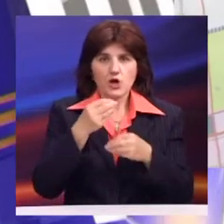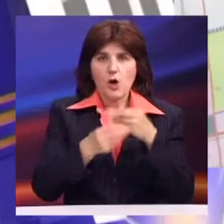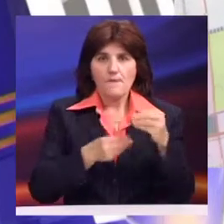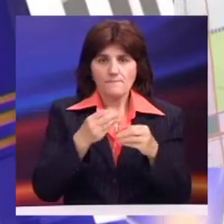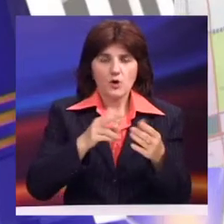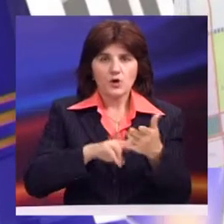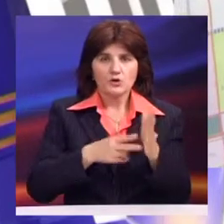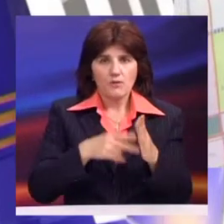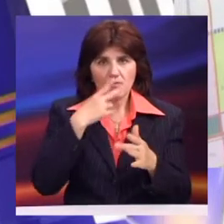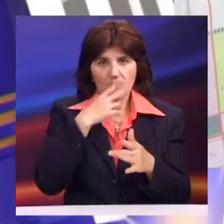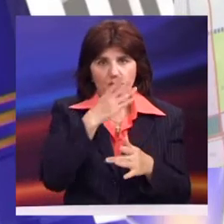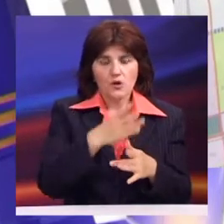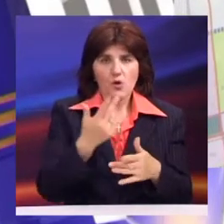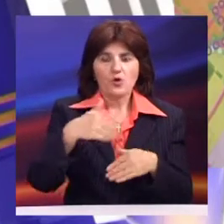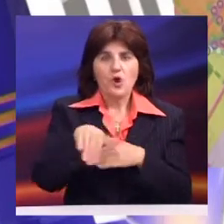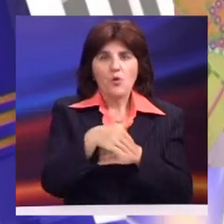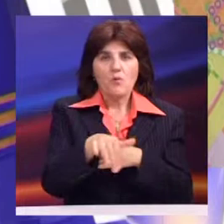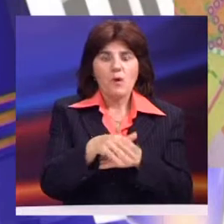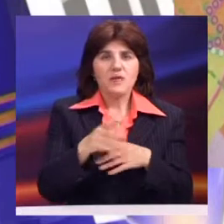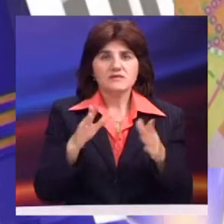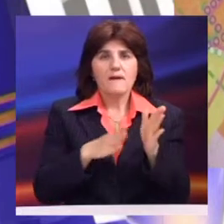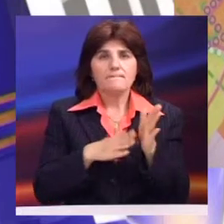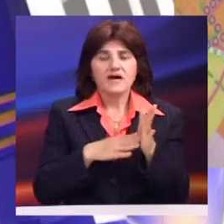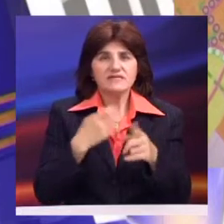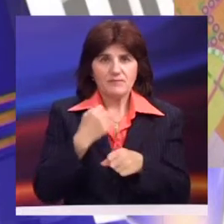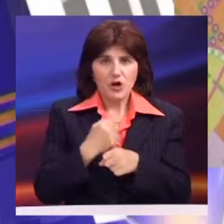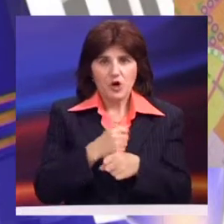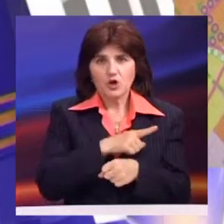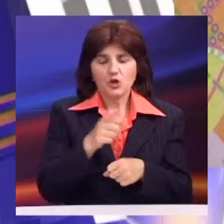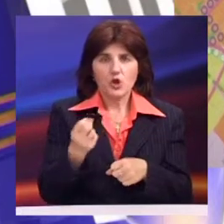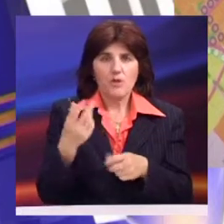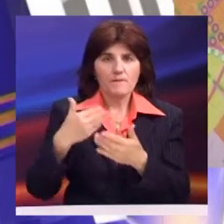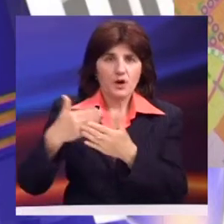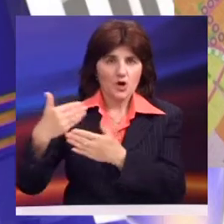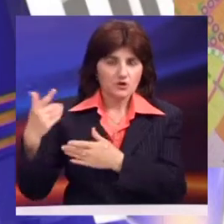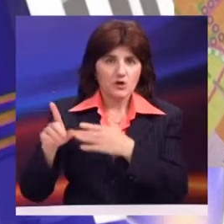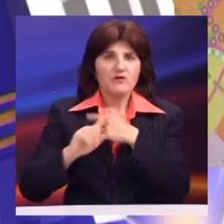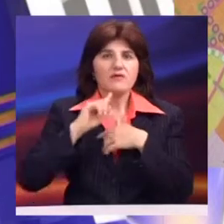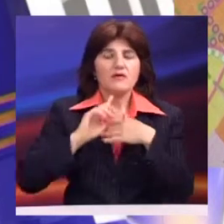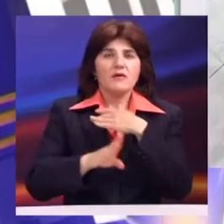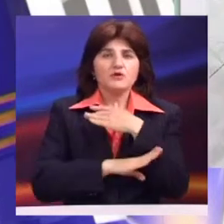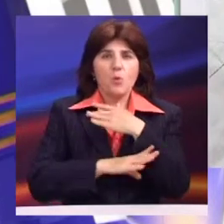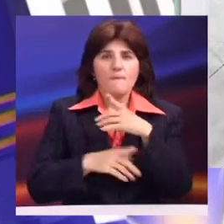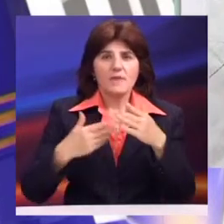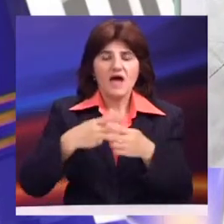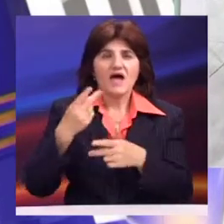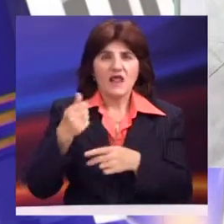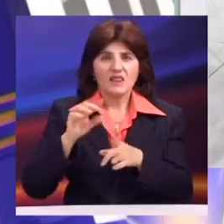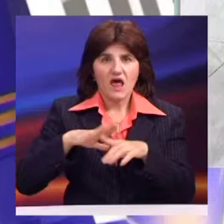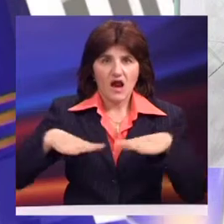porodično stanovanje predviđeno na potezu od ulice Maksima Gorkog ka Prozivci, kao i na području istočno od Dudove šume i